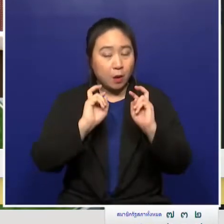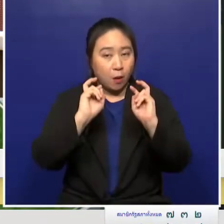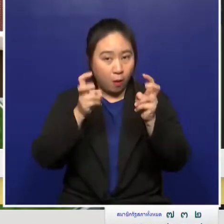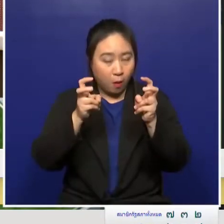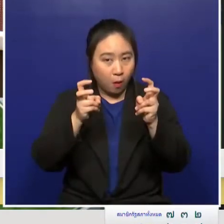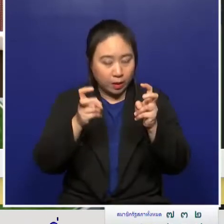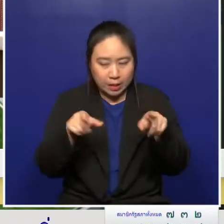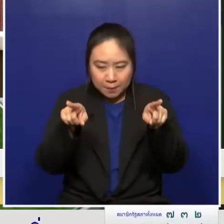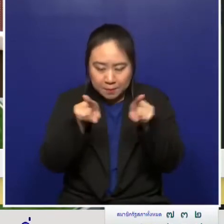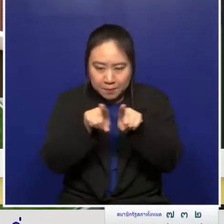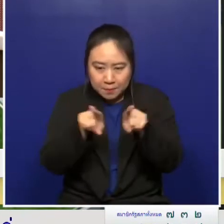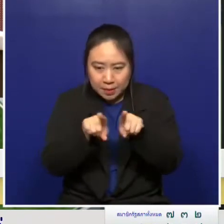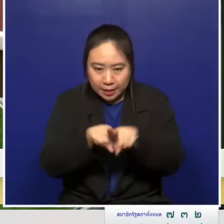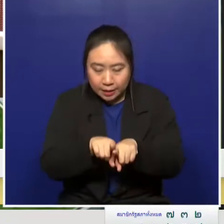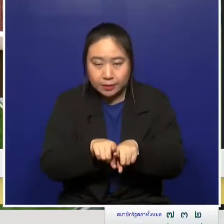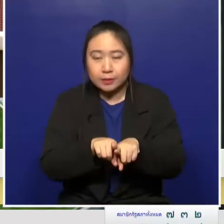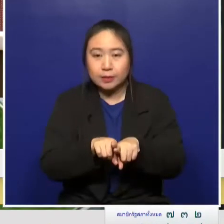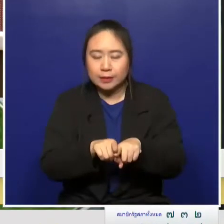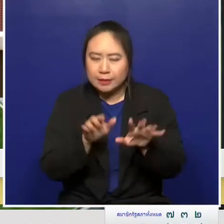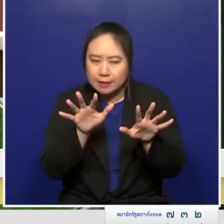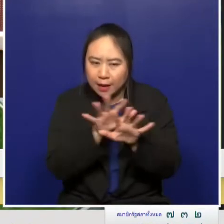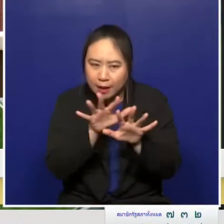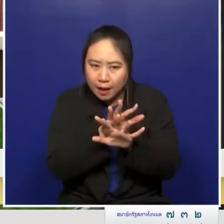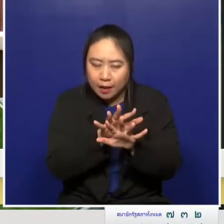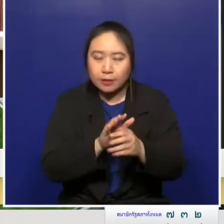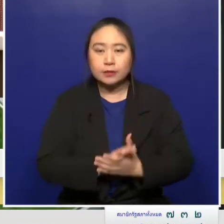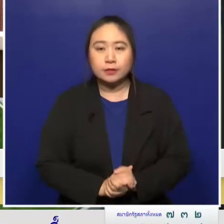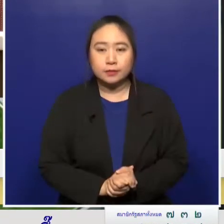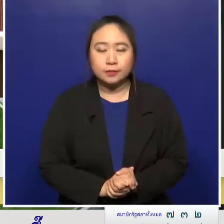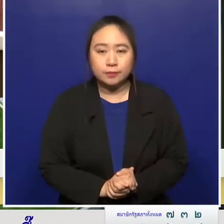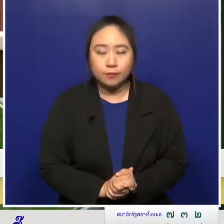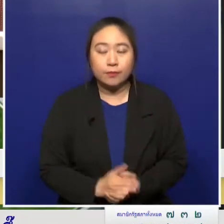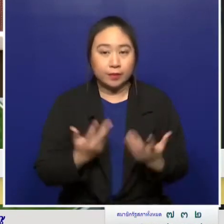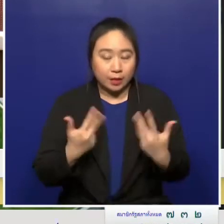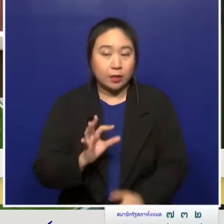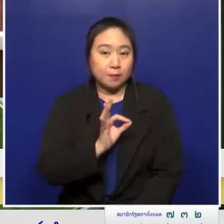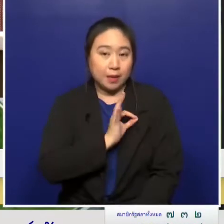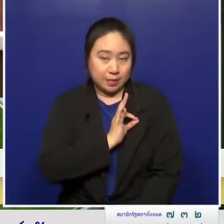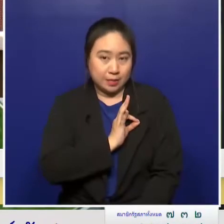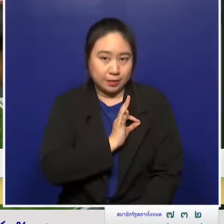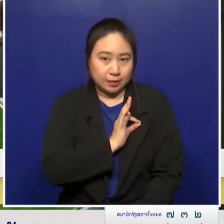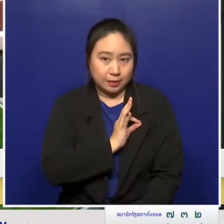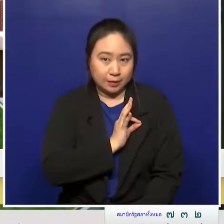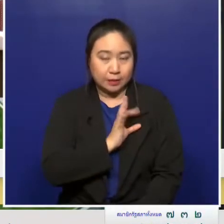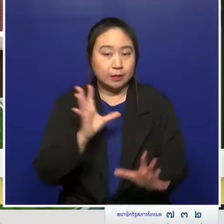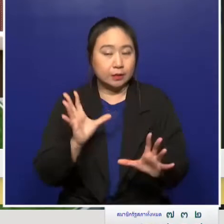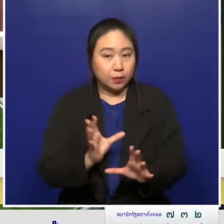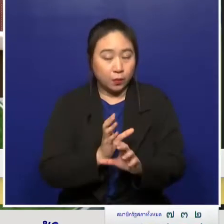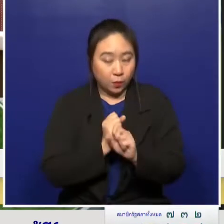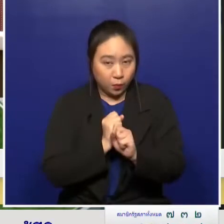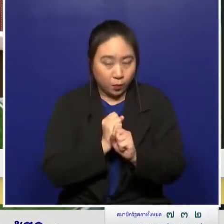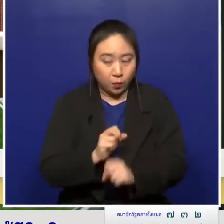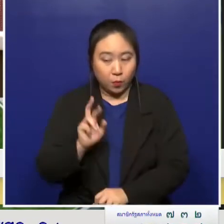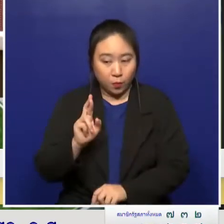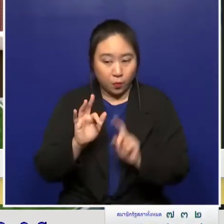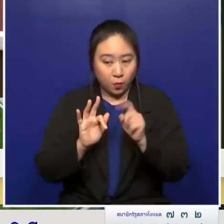งกันหรือใกล้เคียงกันแล้วสมาชิกมีมติว่าจะนำร่าง